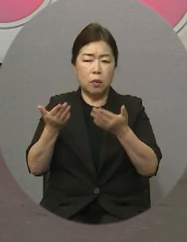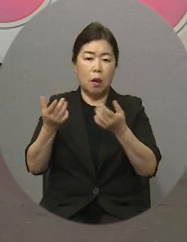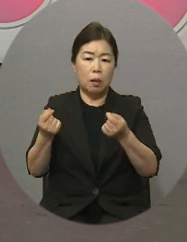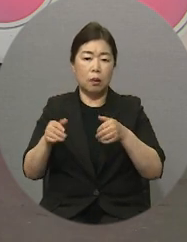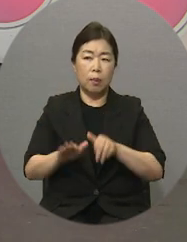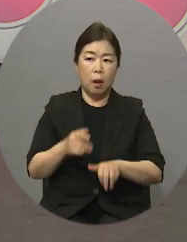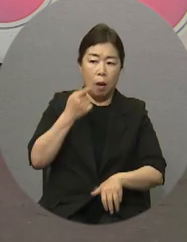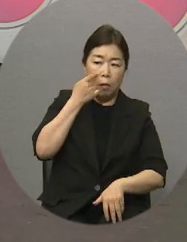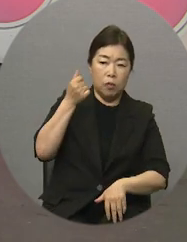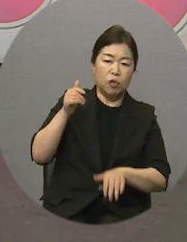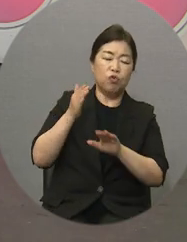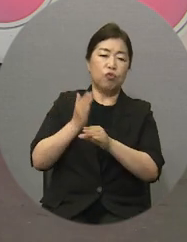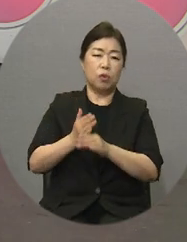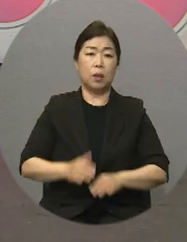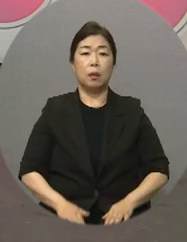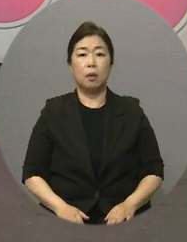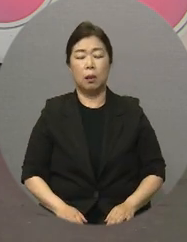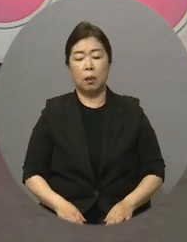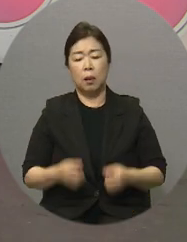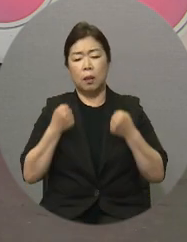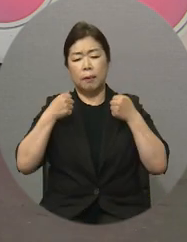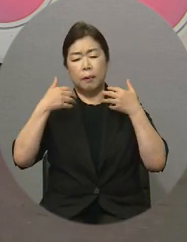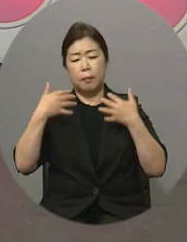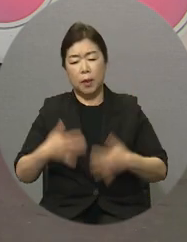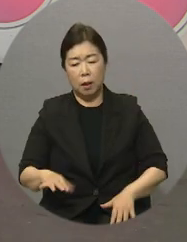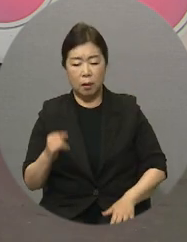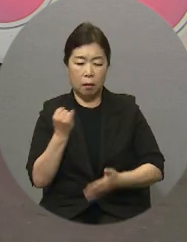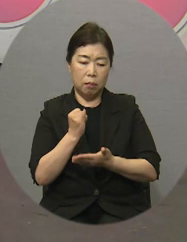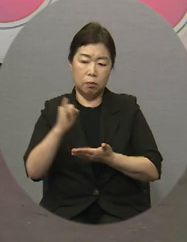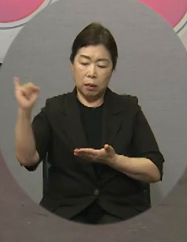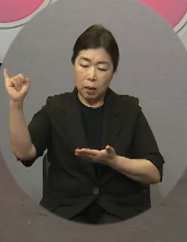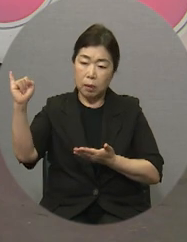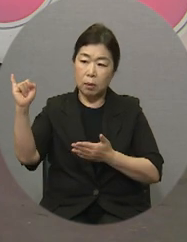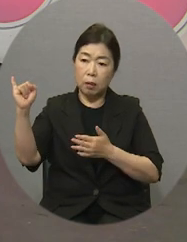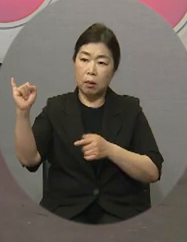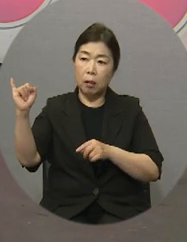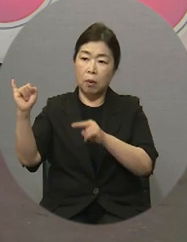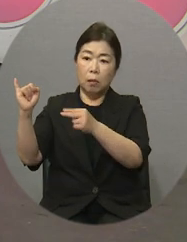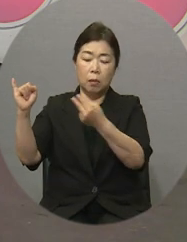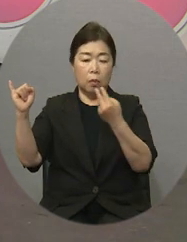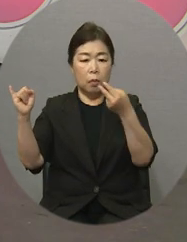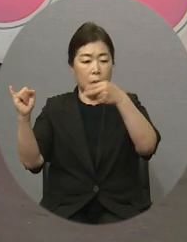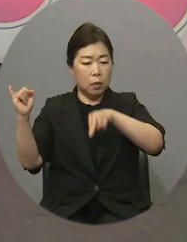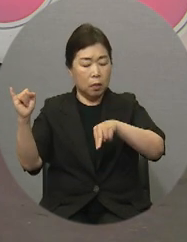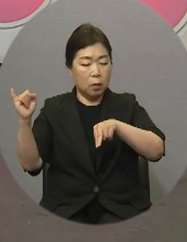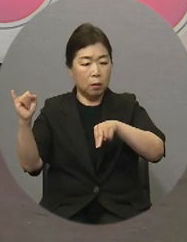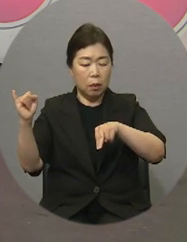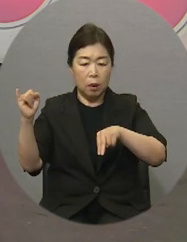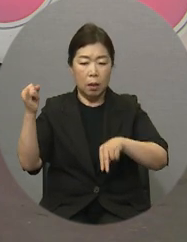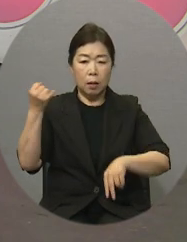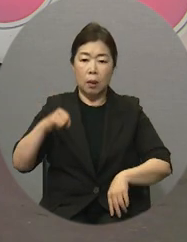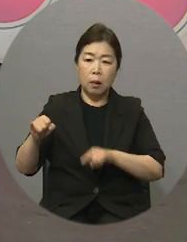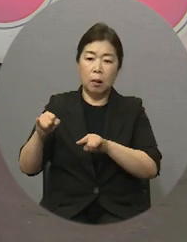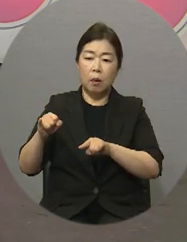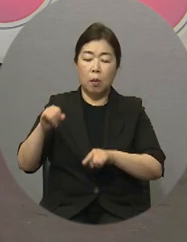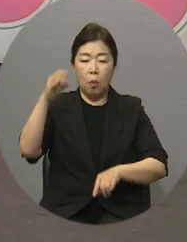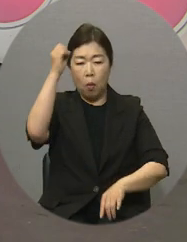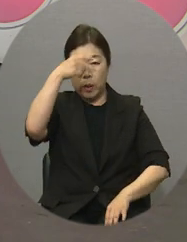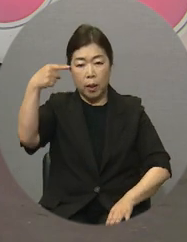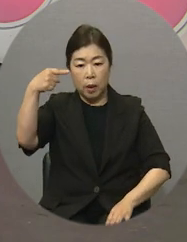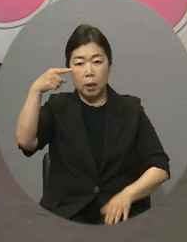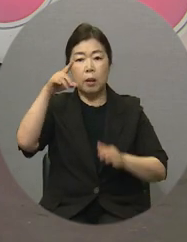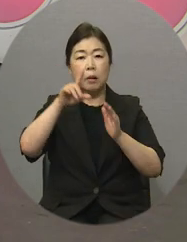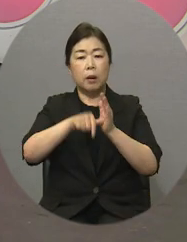보였습니다. 힘없이 문을 나서는 딸 아이를 배웅하고 이렇게 돌아서는데 문득 딸이 고등학교 1학년